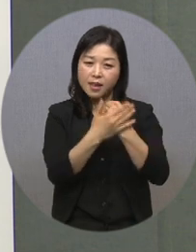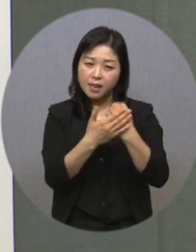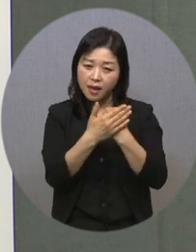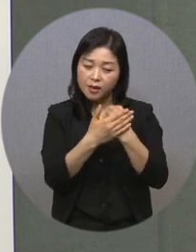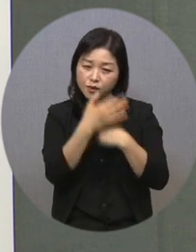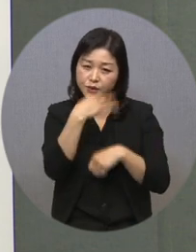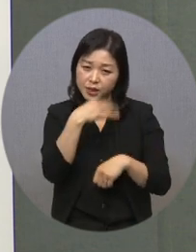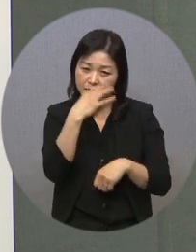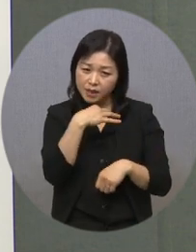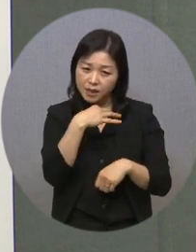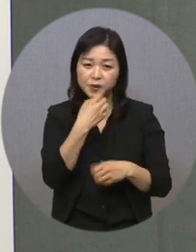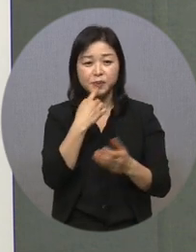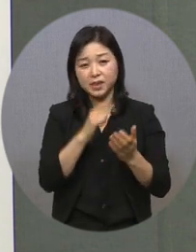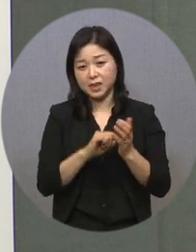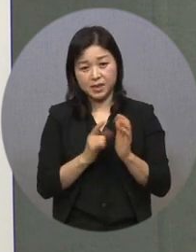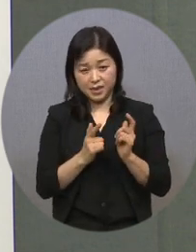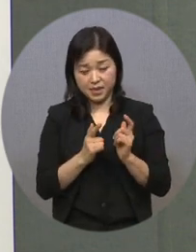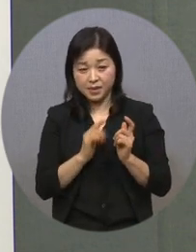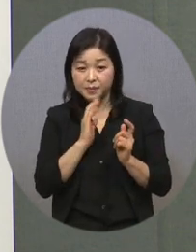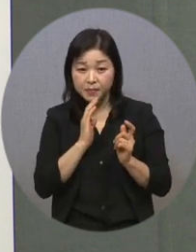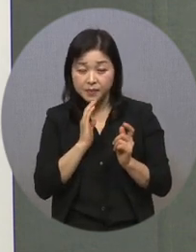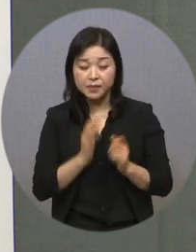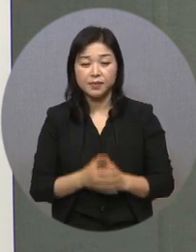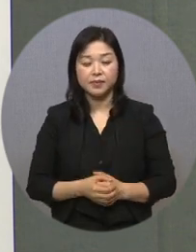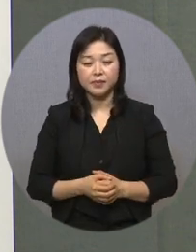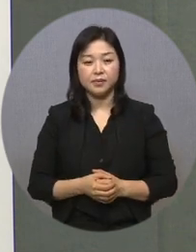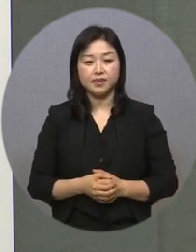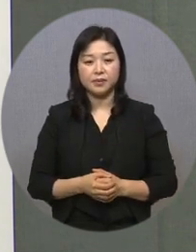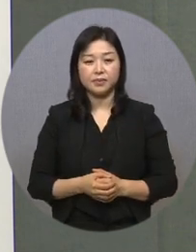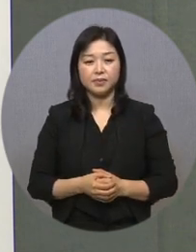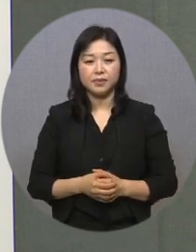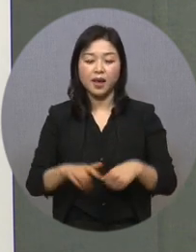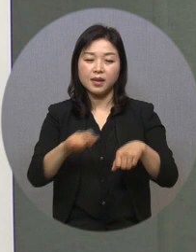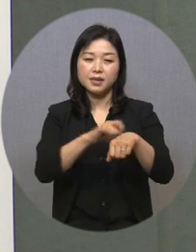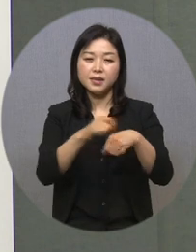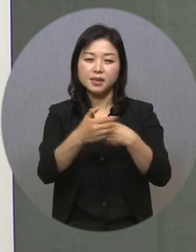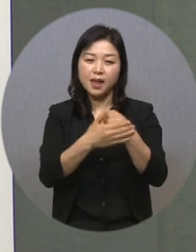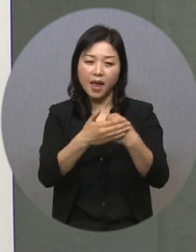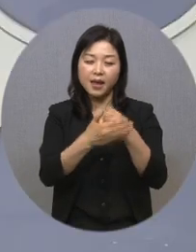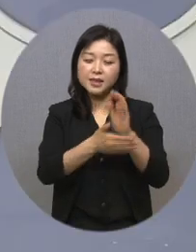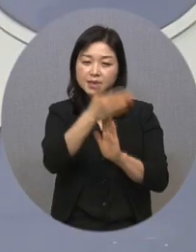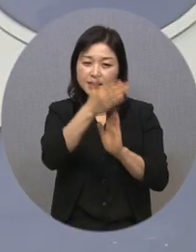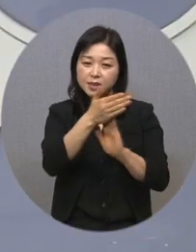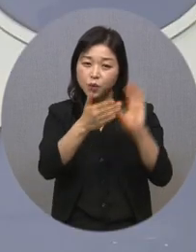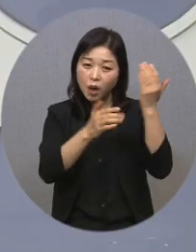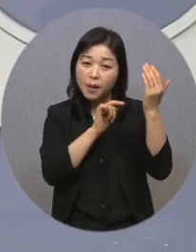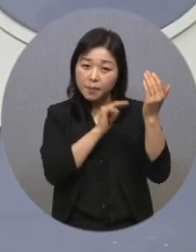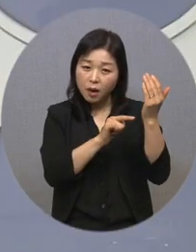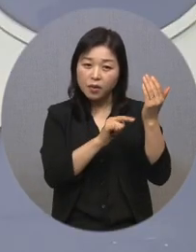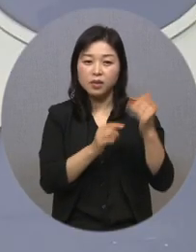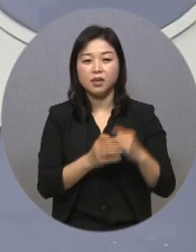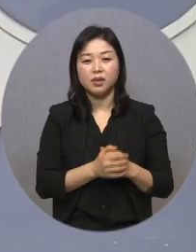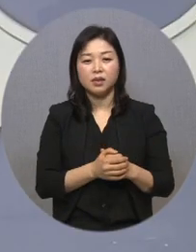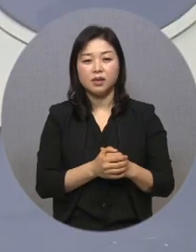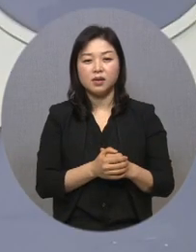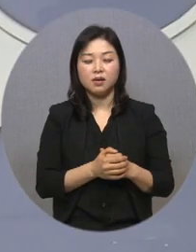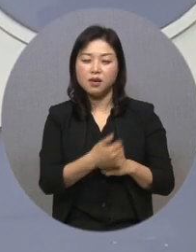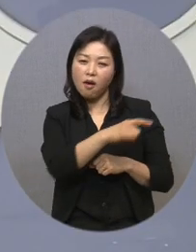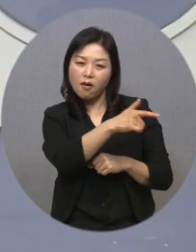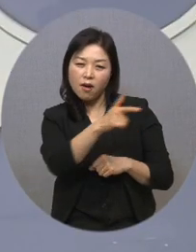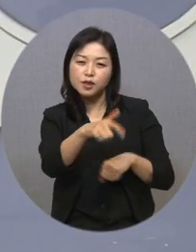좋은 혜택을 보기가 어렵잖아요. 그래서 나는 특례시가 되면은 그런 거를 다 좀